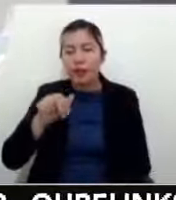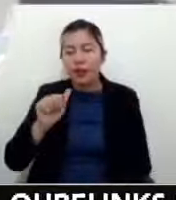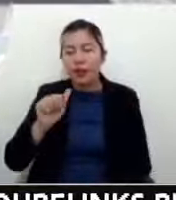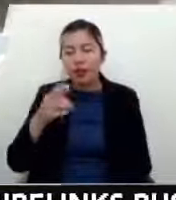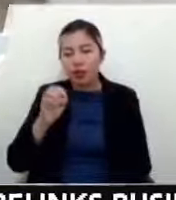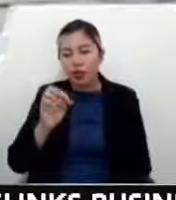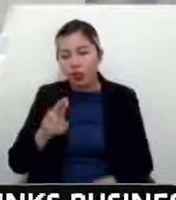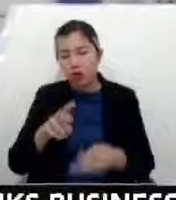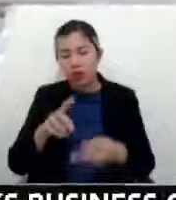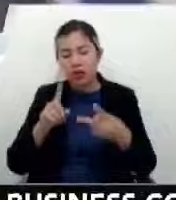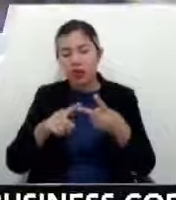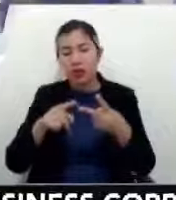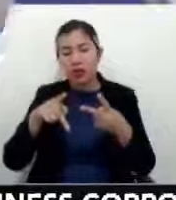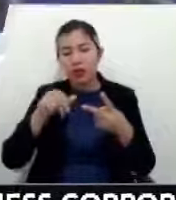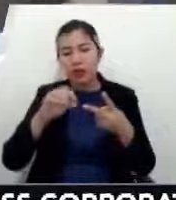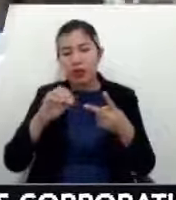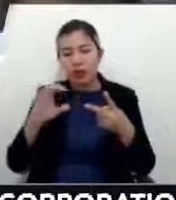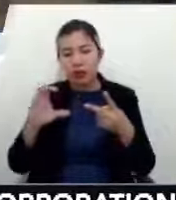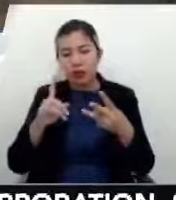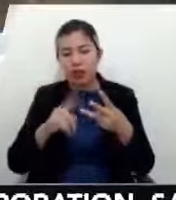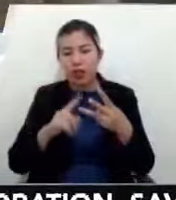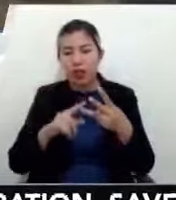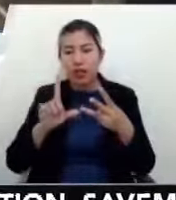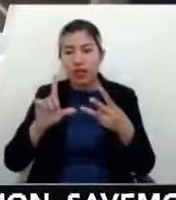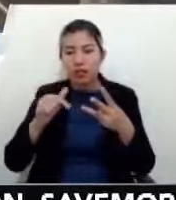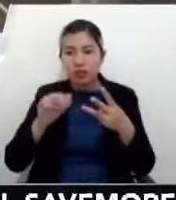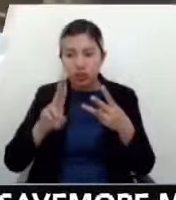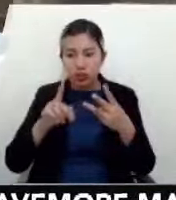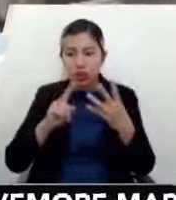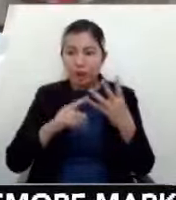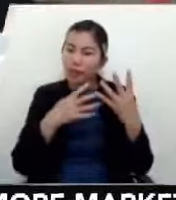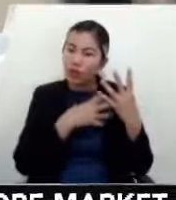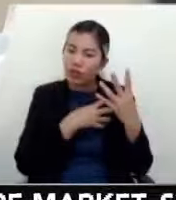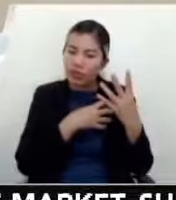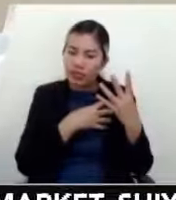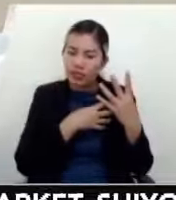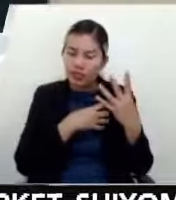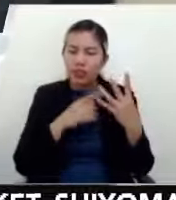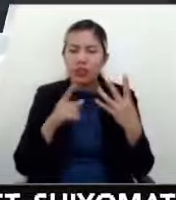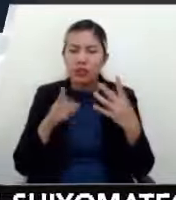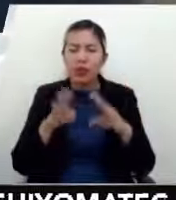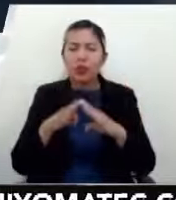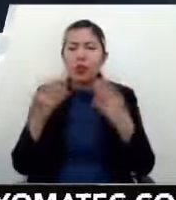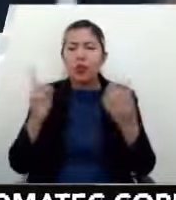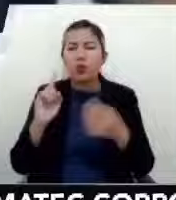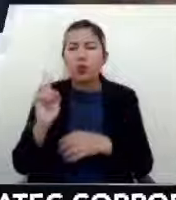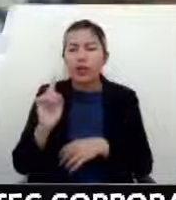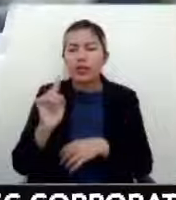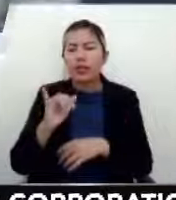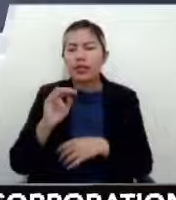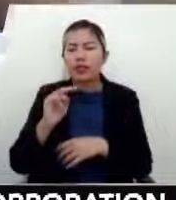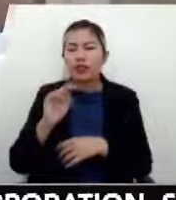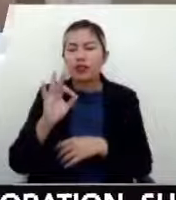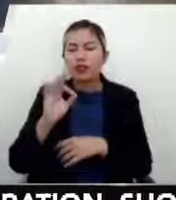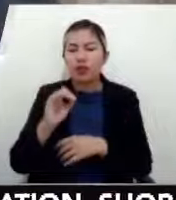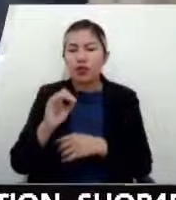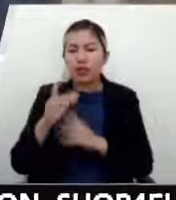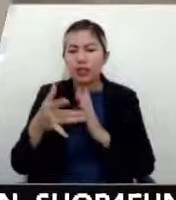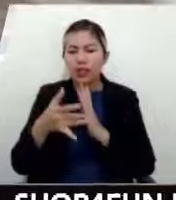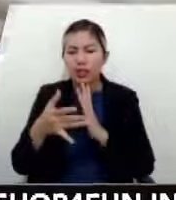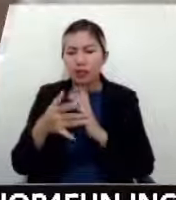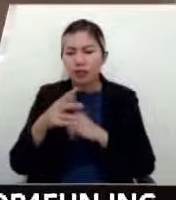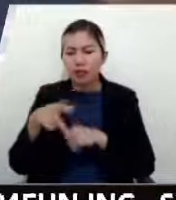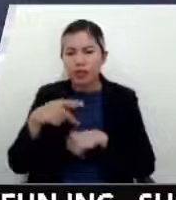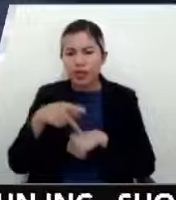PAOC, Binian LGU at Binian Police, ang New Wave Infotech Limited Philippines. Pero may kakaiba silang napuna. Kung